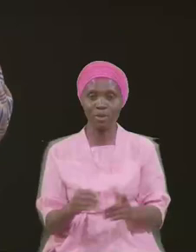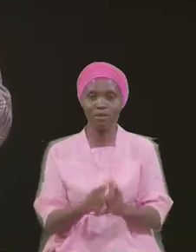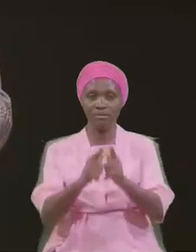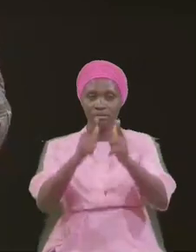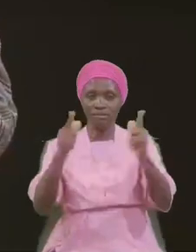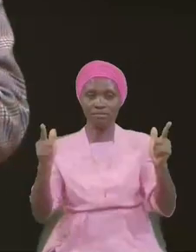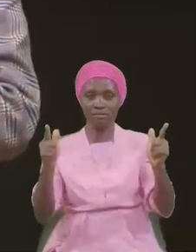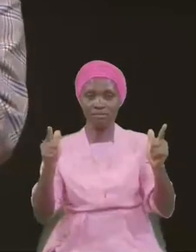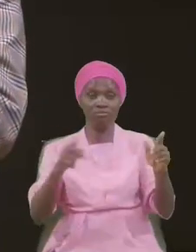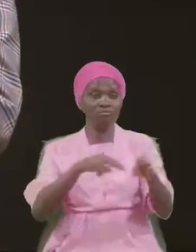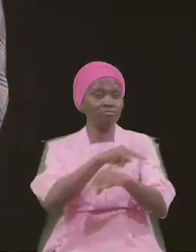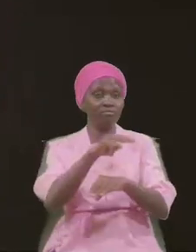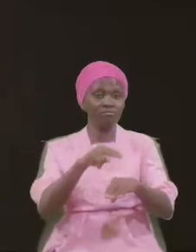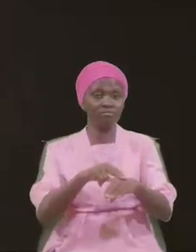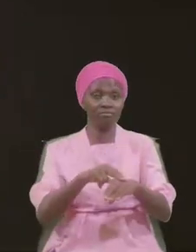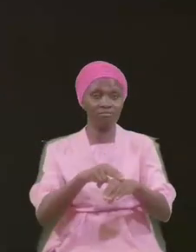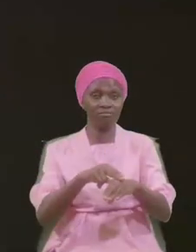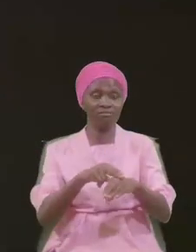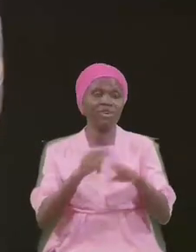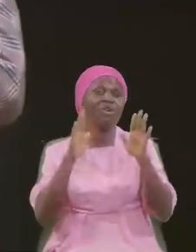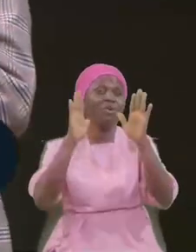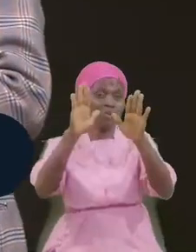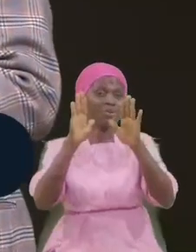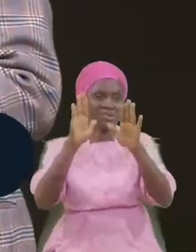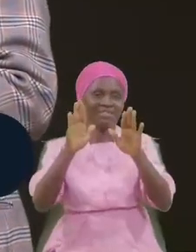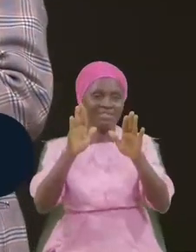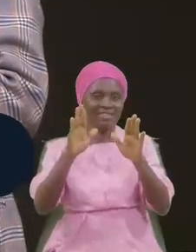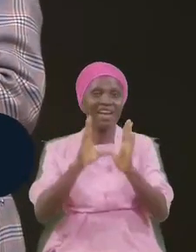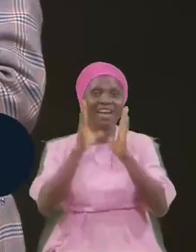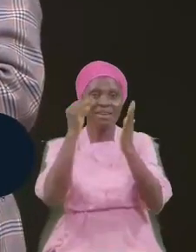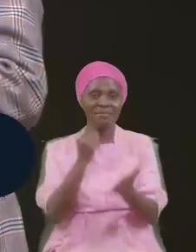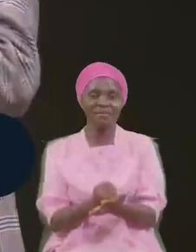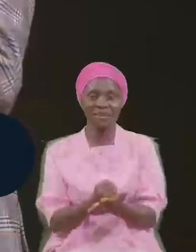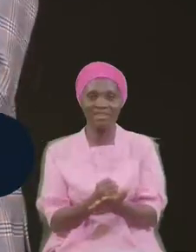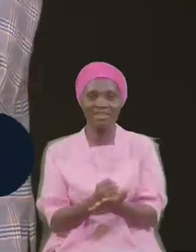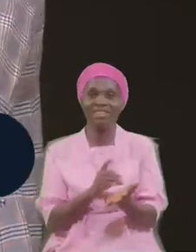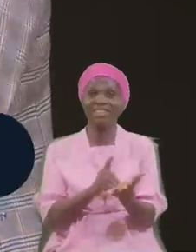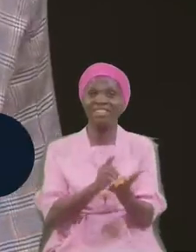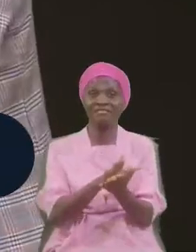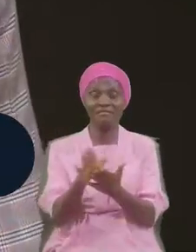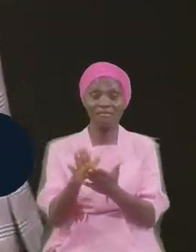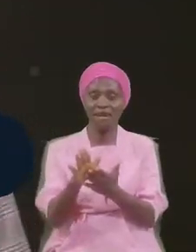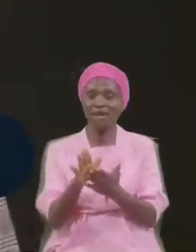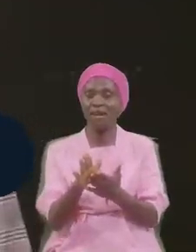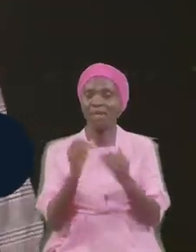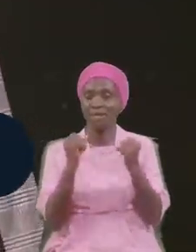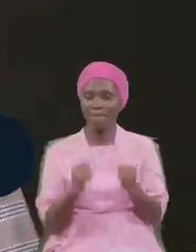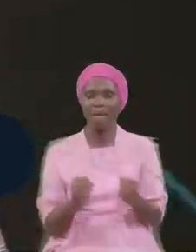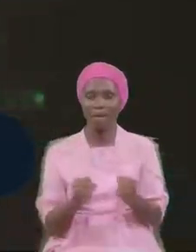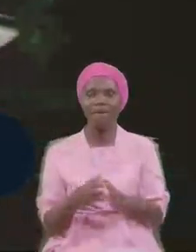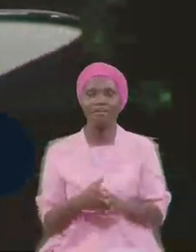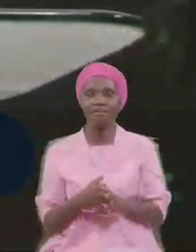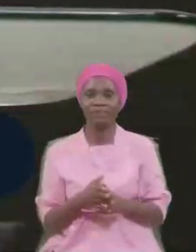notre nuit de prodiges surnaturels. J'ai besoin d'un ami là-bas. Et le Seigneur